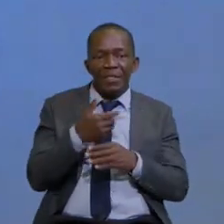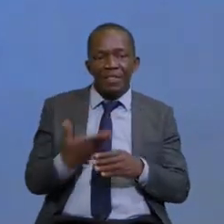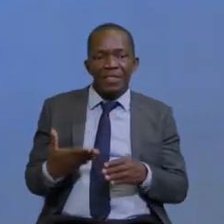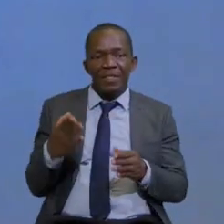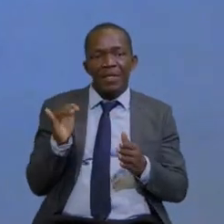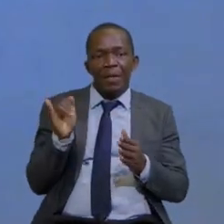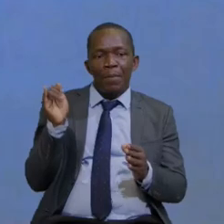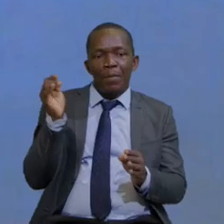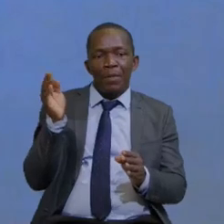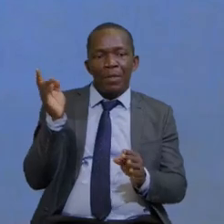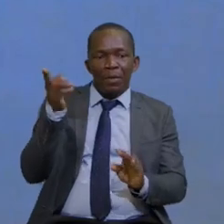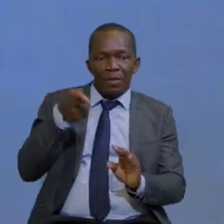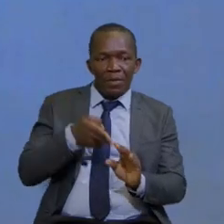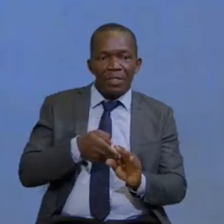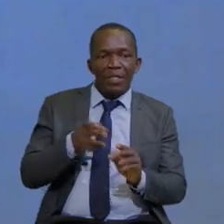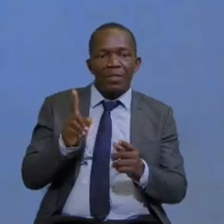faire l'expiation,